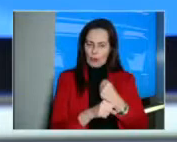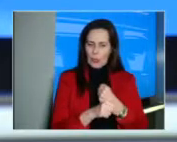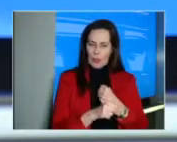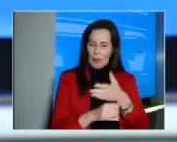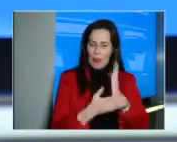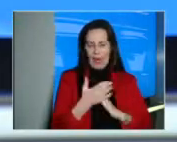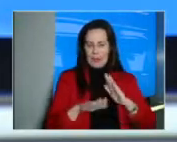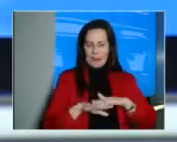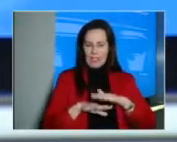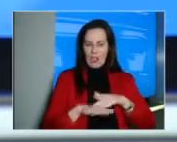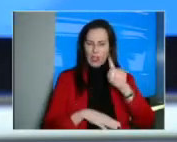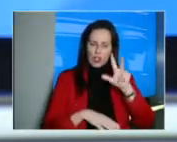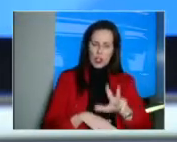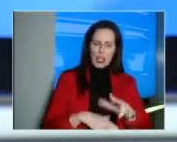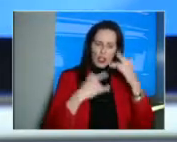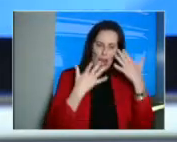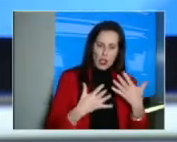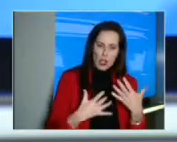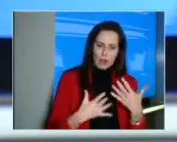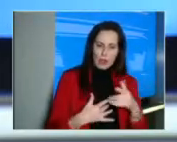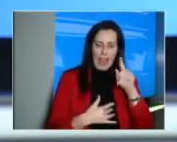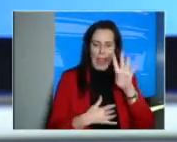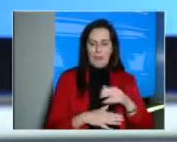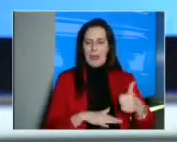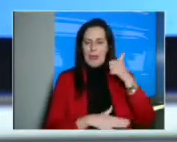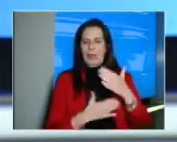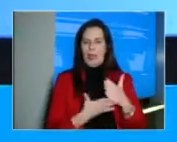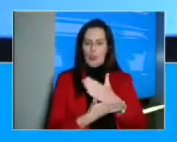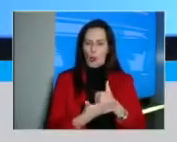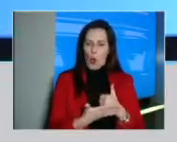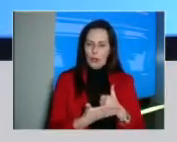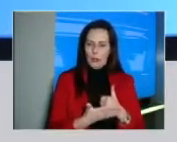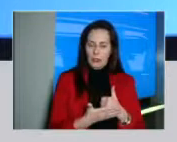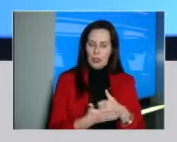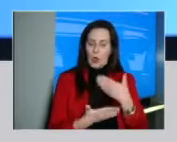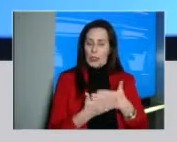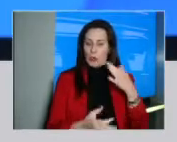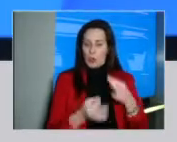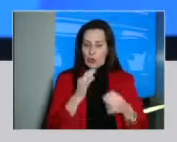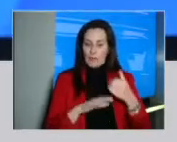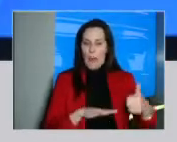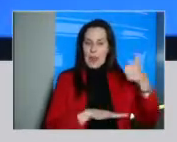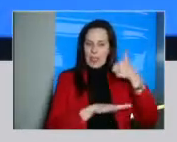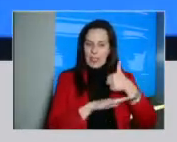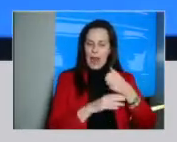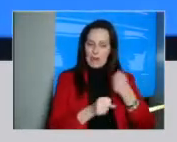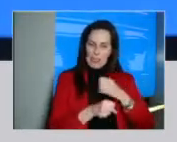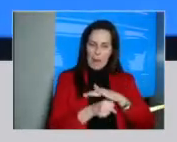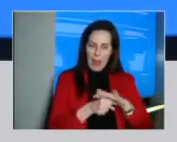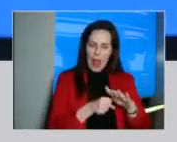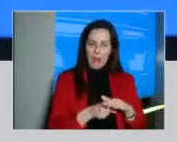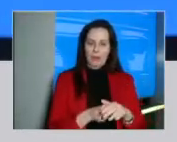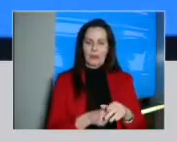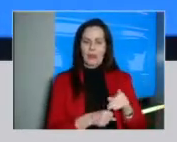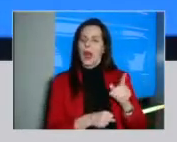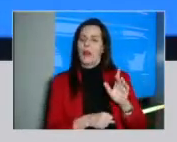משרה שונות, שליש חשבת, רבע מנהלת משכורות, יועץ משפטי ומנכ״ל במשרה מלאה, ועוד חשוב כמה. ולמה חשוב